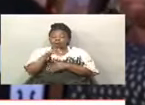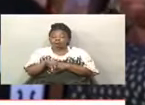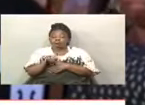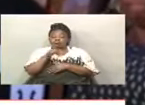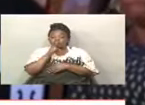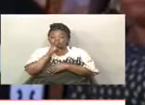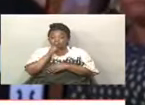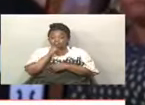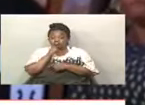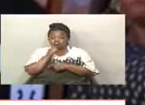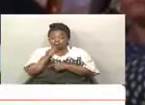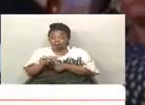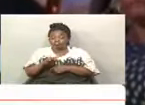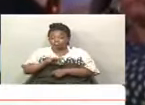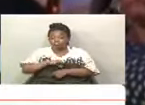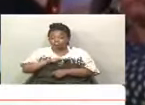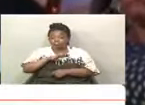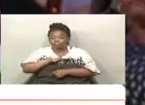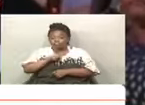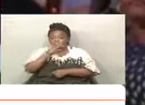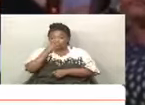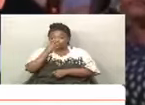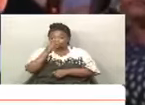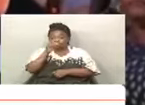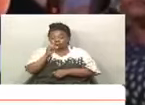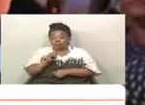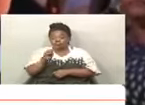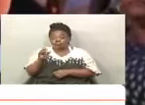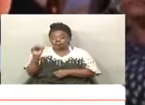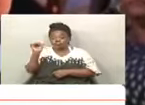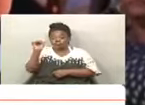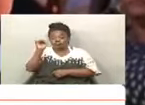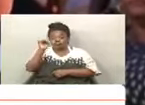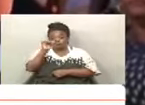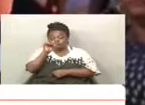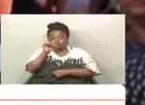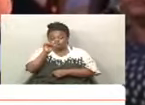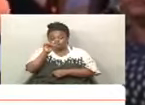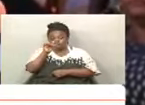basajja abagize miyaka 40 bagenda haiguru